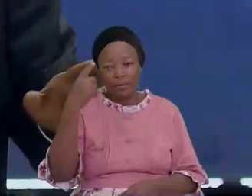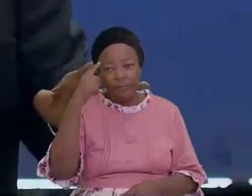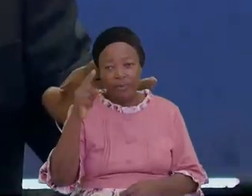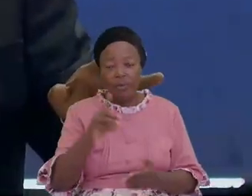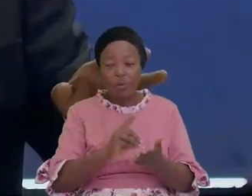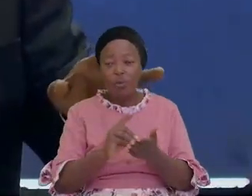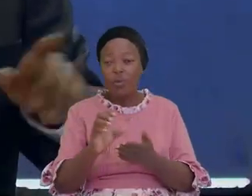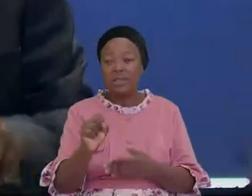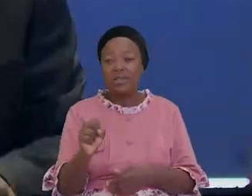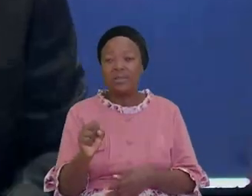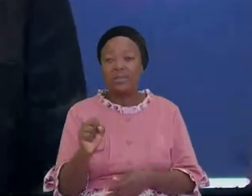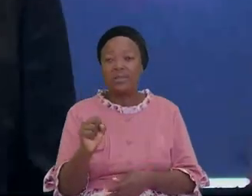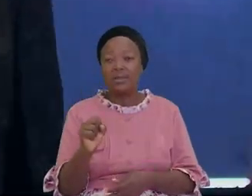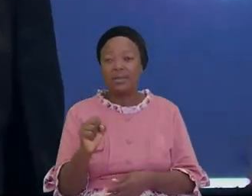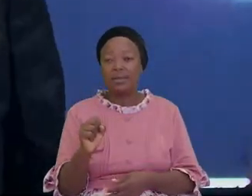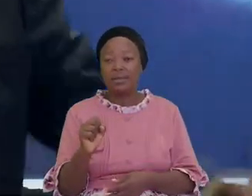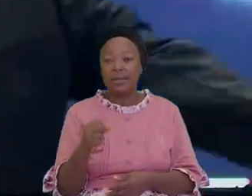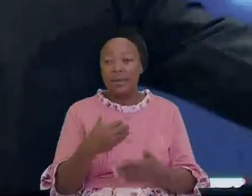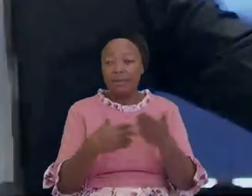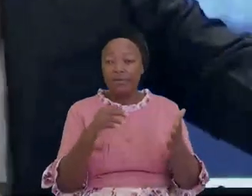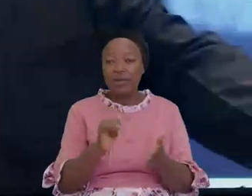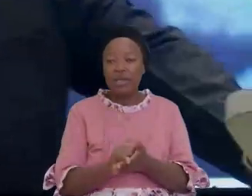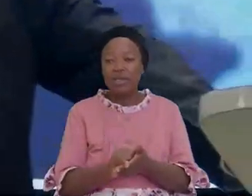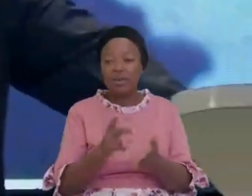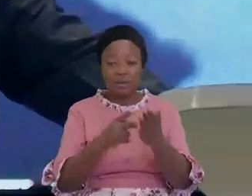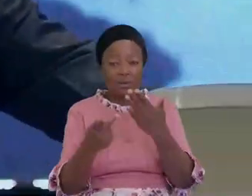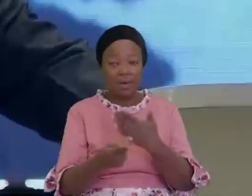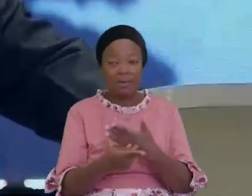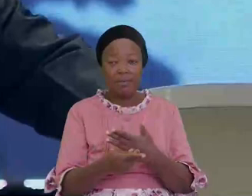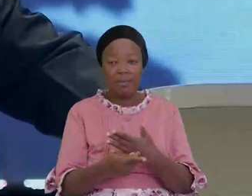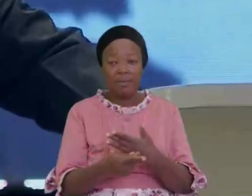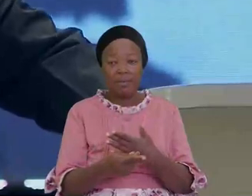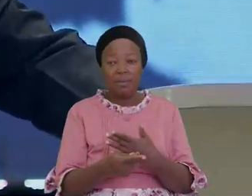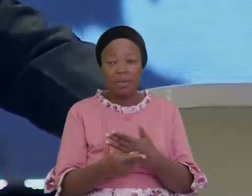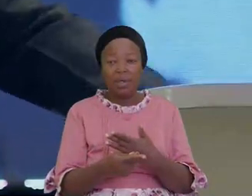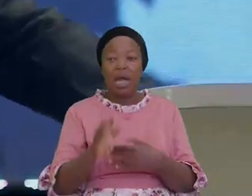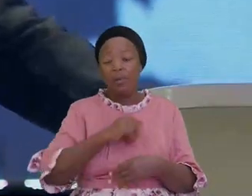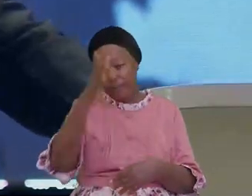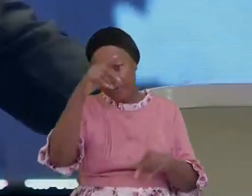Pendant des semaines, avant la croisade,